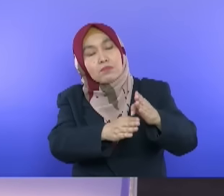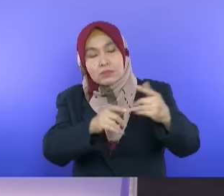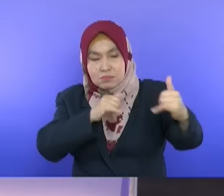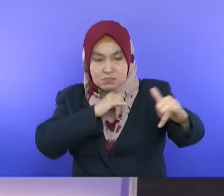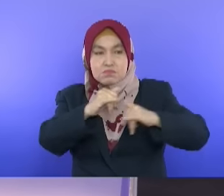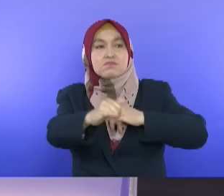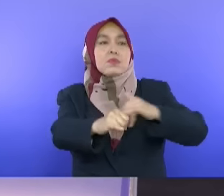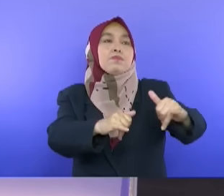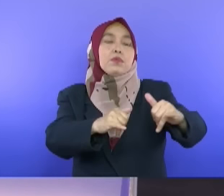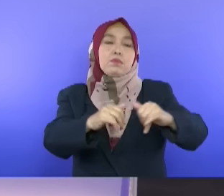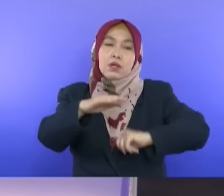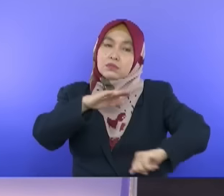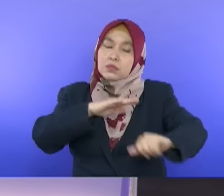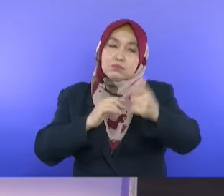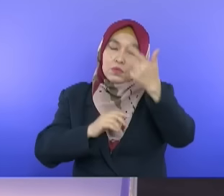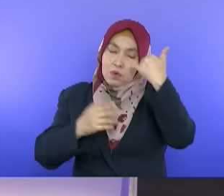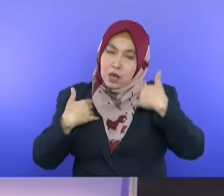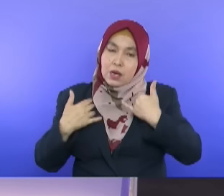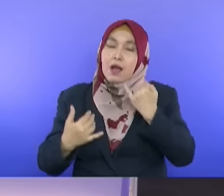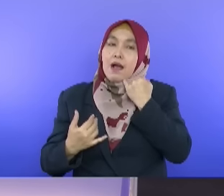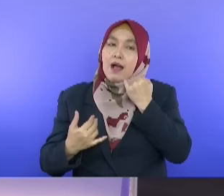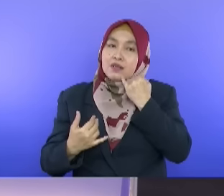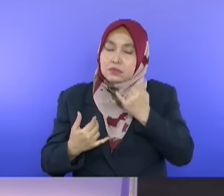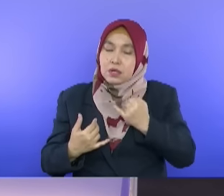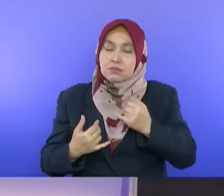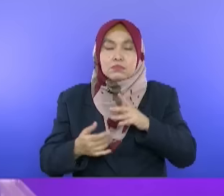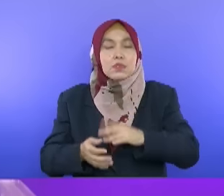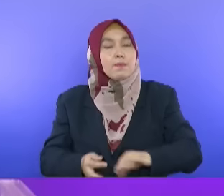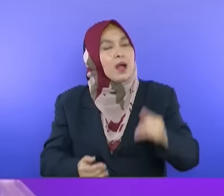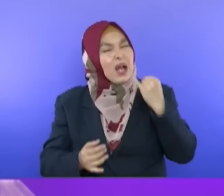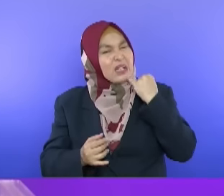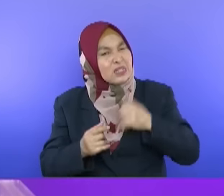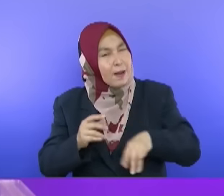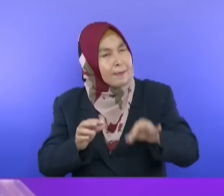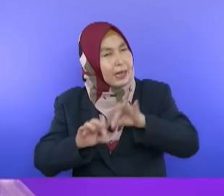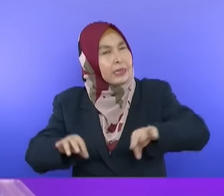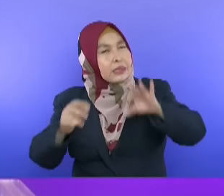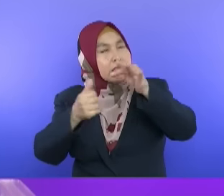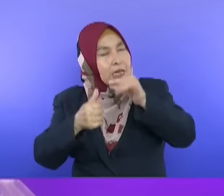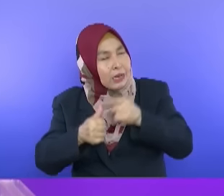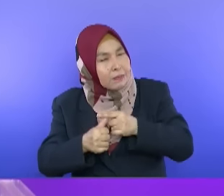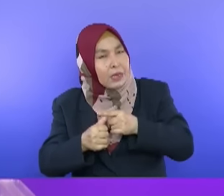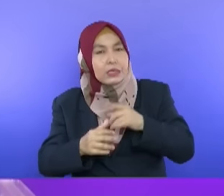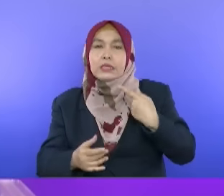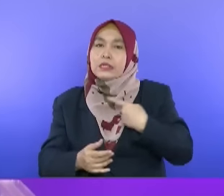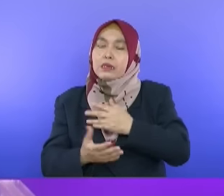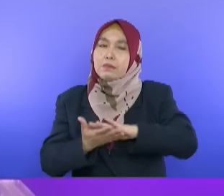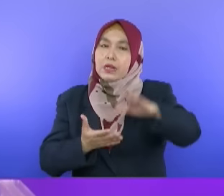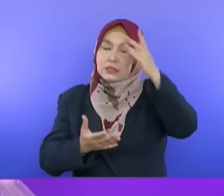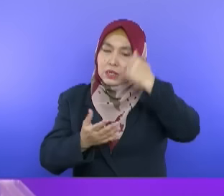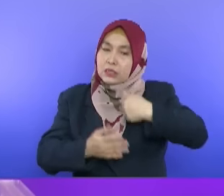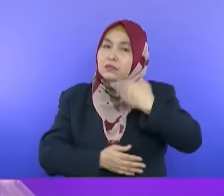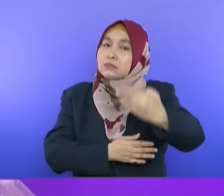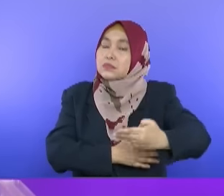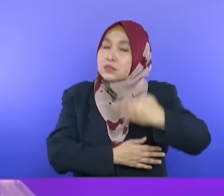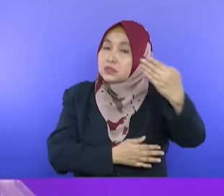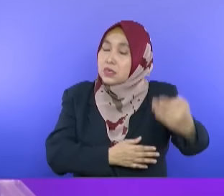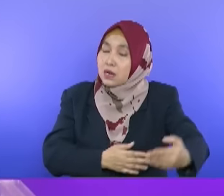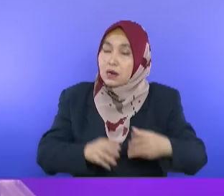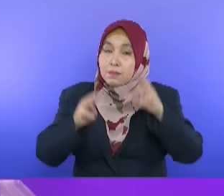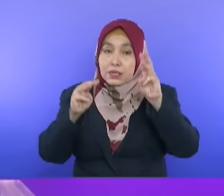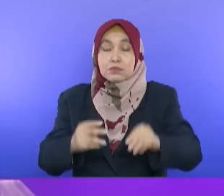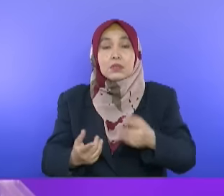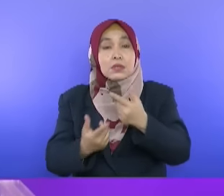itu asasnya itu karena ada hasadnya hasad utama kalau kita belajar daripada daripada sejarah manusia ini adalah